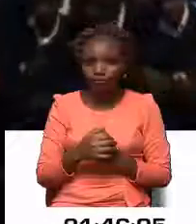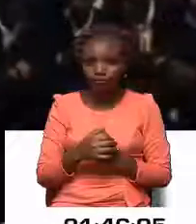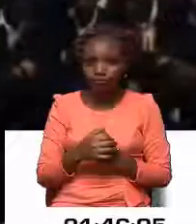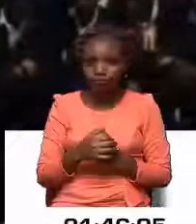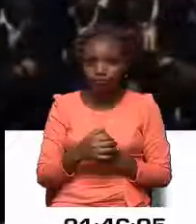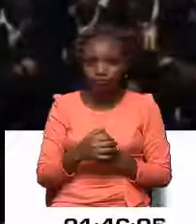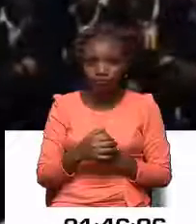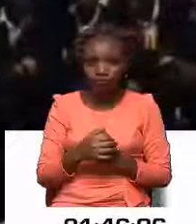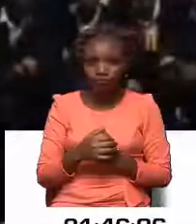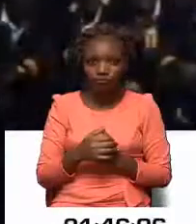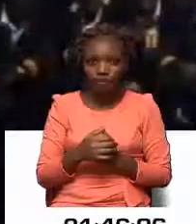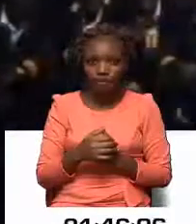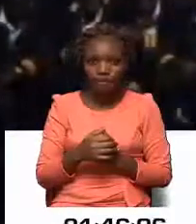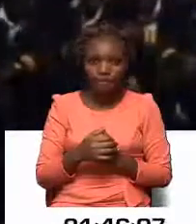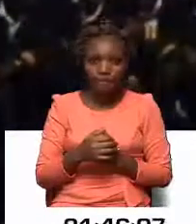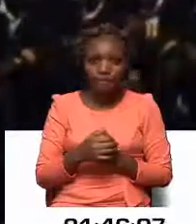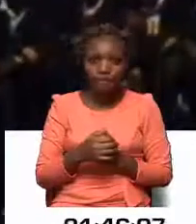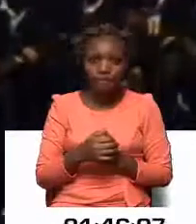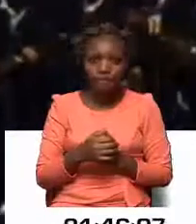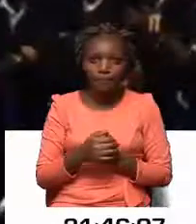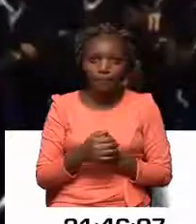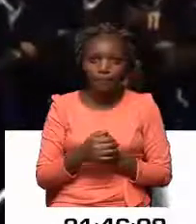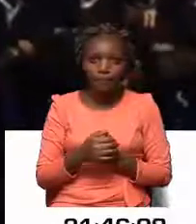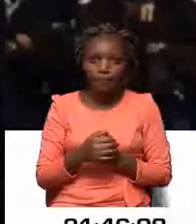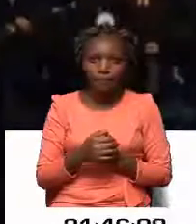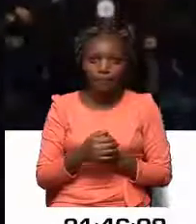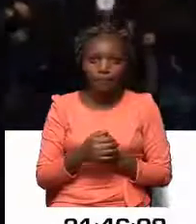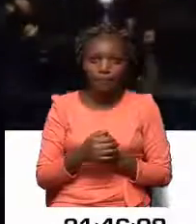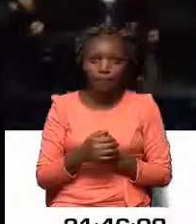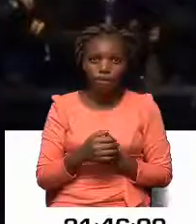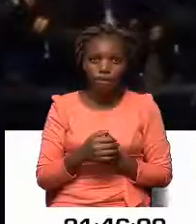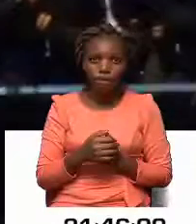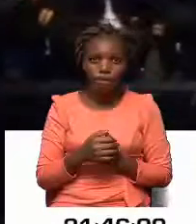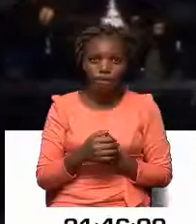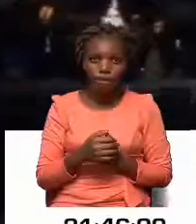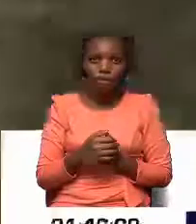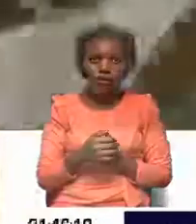Mombasa Sports Club, nikiarifia TV 47 County ya Mombasa, mimi ni Mohamed Atib Abdul.